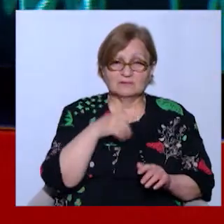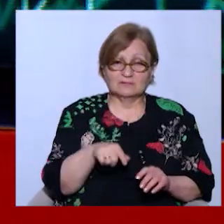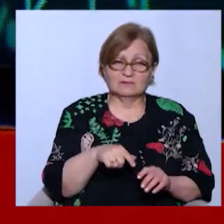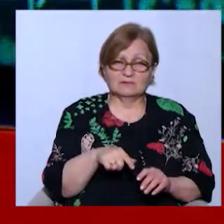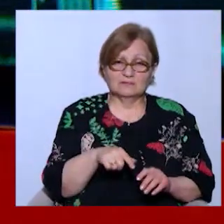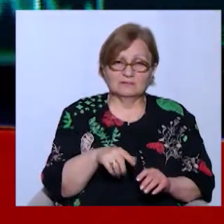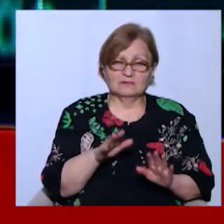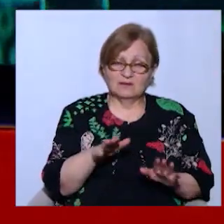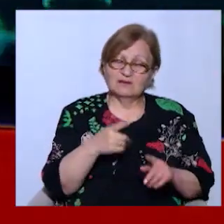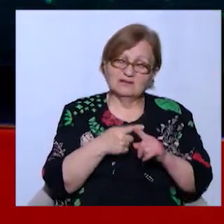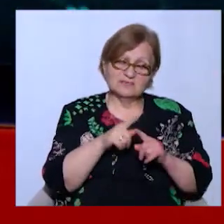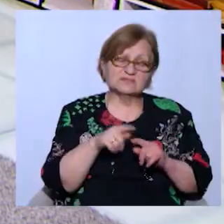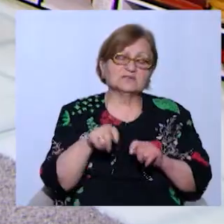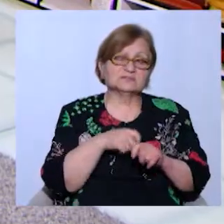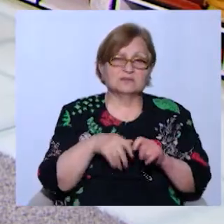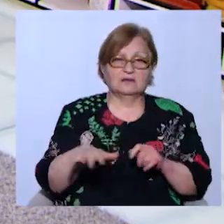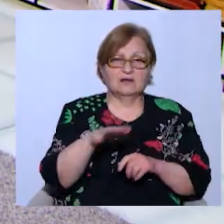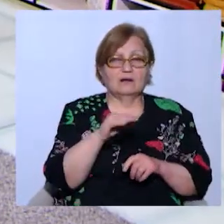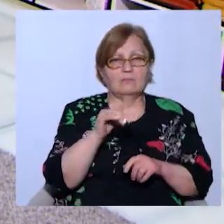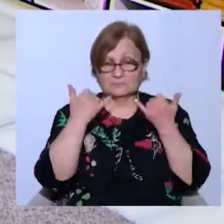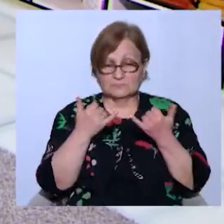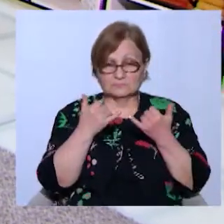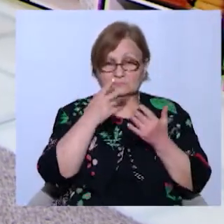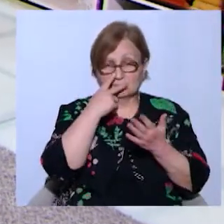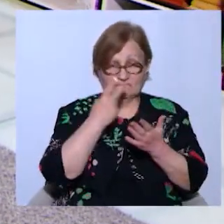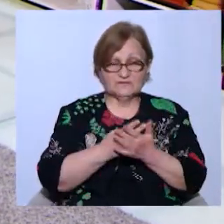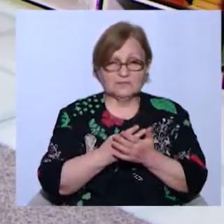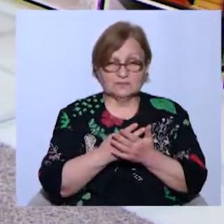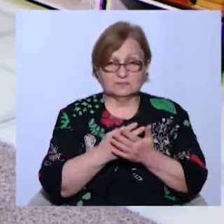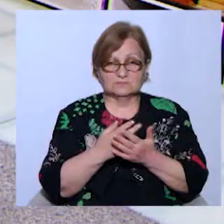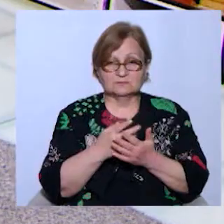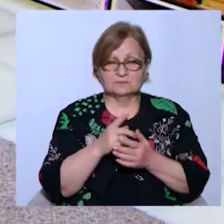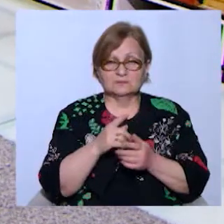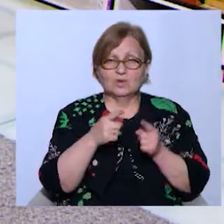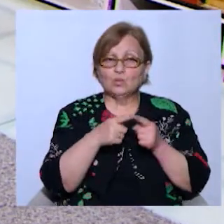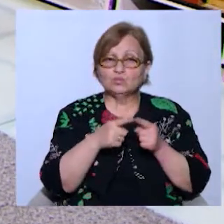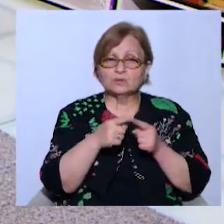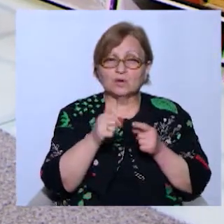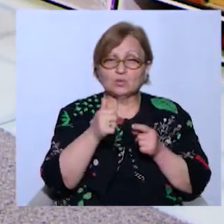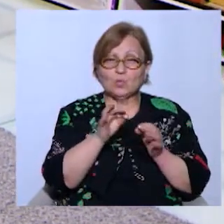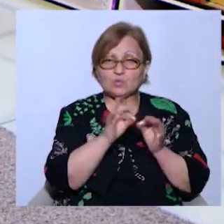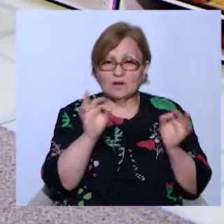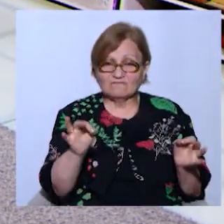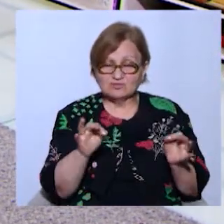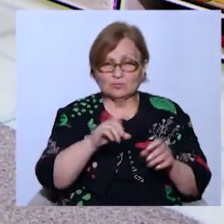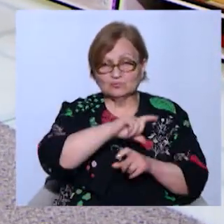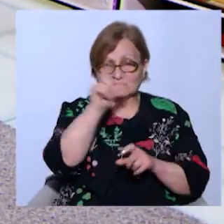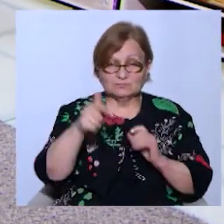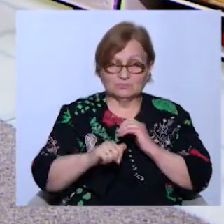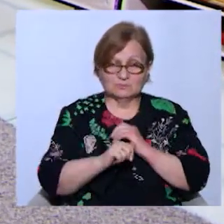ეს რაც შეეხება ფართობის ცნებას. დღევანდელ გაკვეთილზე ნახეთ თუ კუთხე როგორ გავზობო ტრანსპორტის საშუალებით